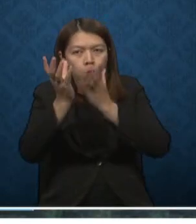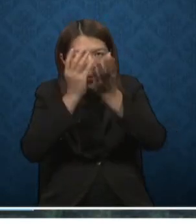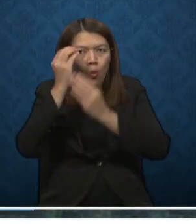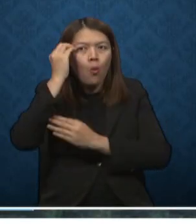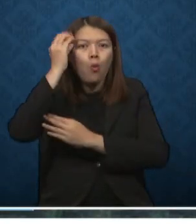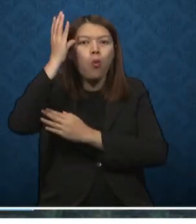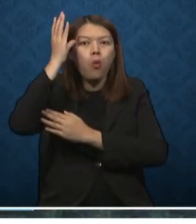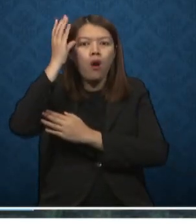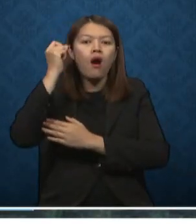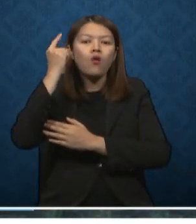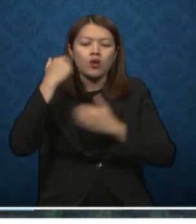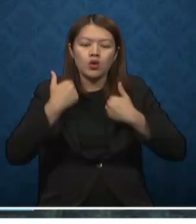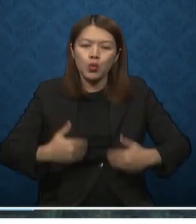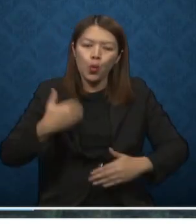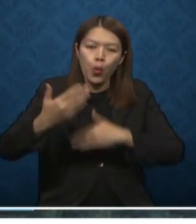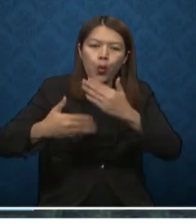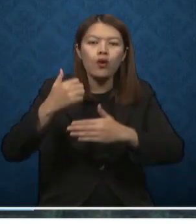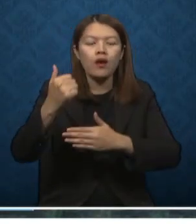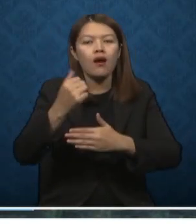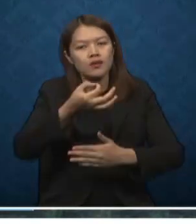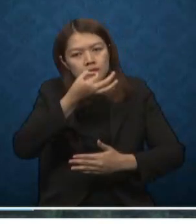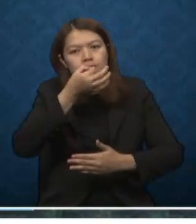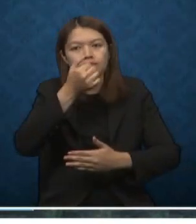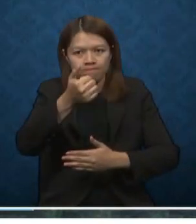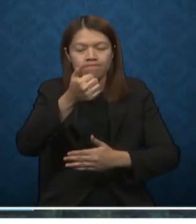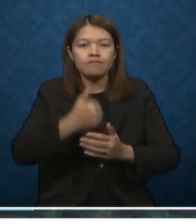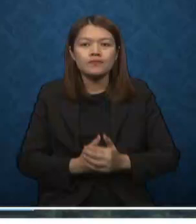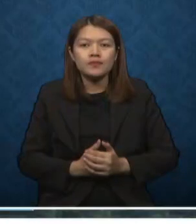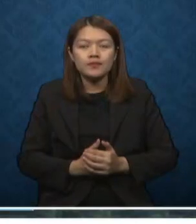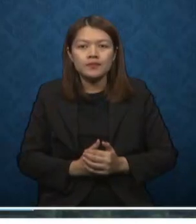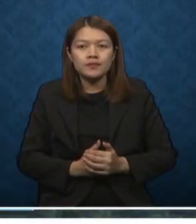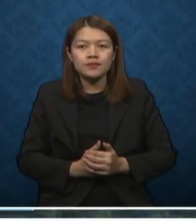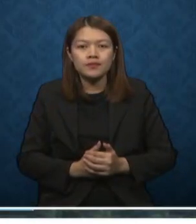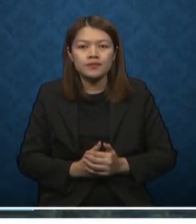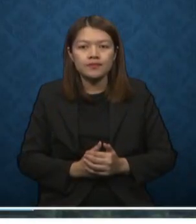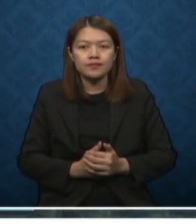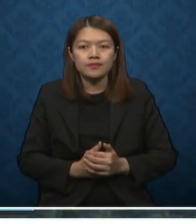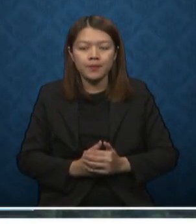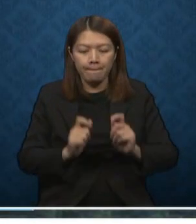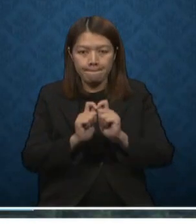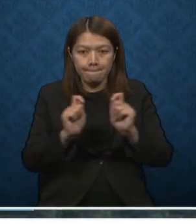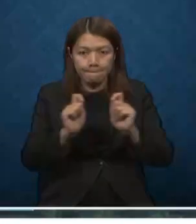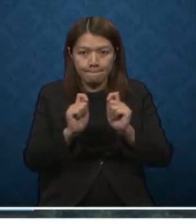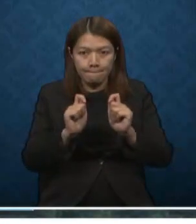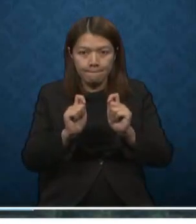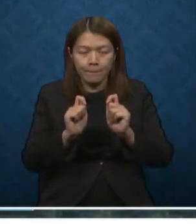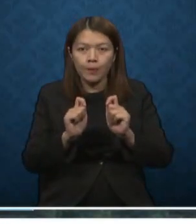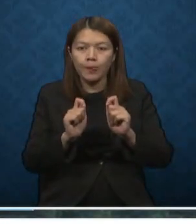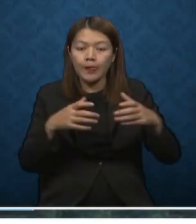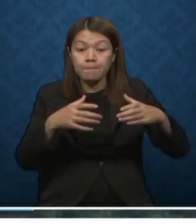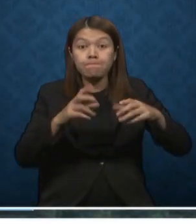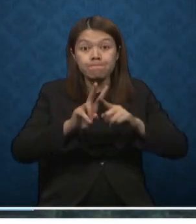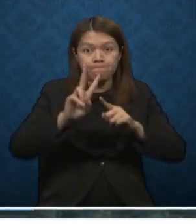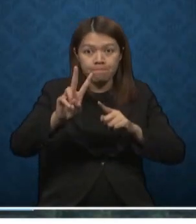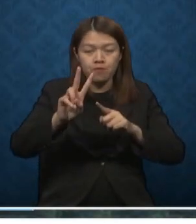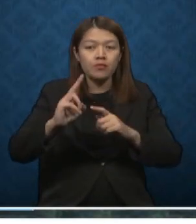ะสามารถดำรงชีวิตอยู่ได้หรือประกอบอาชีพได้นะครับอนุกรรมธิการอนุที่สองได้แก่อนุกรรม